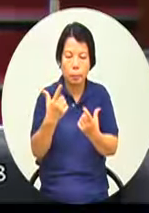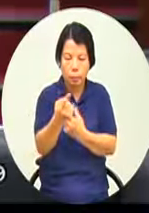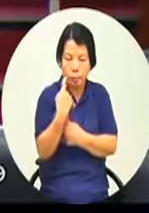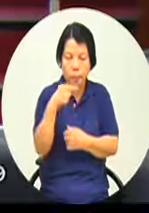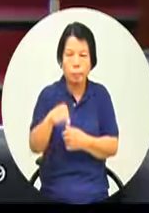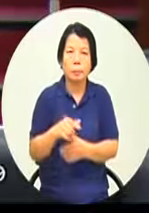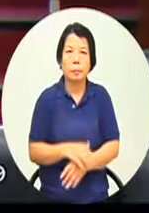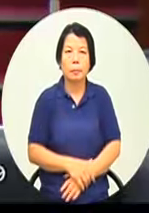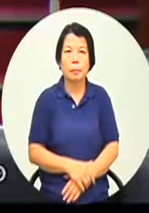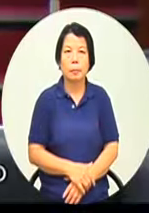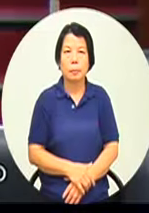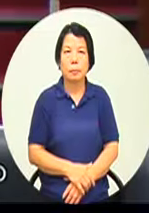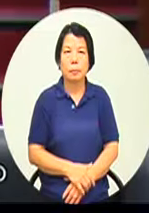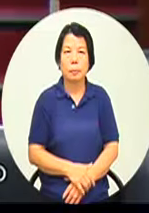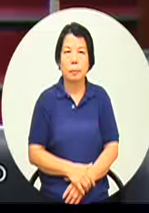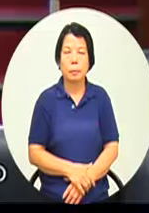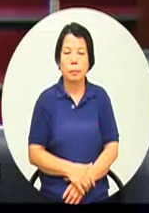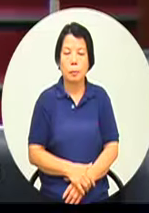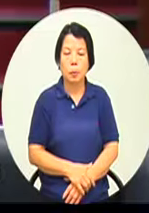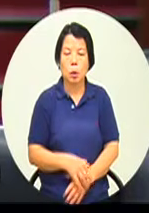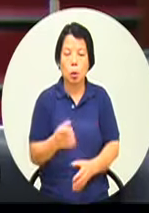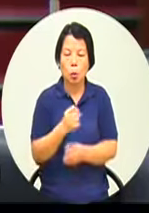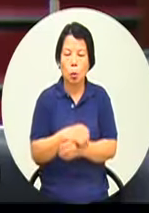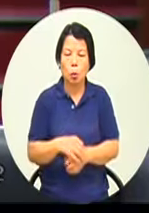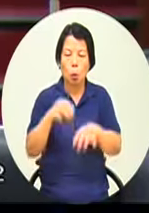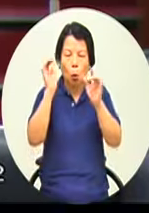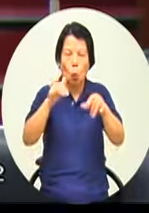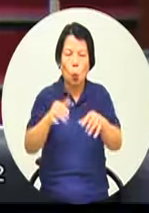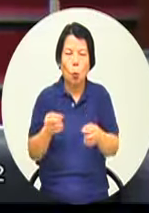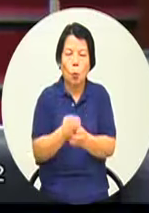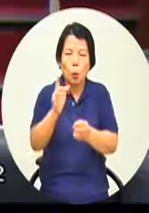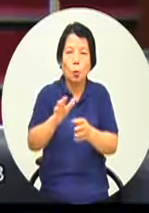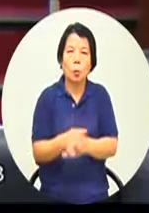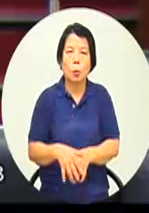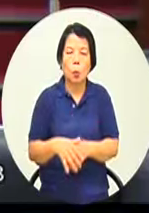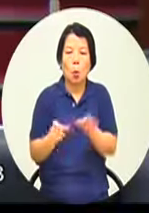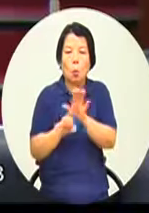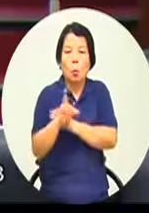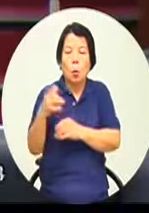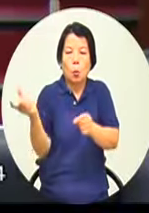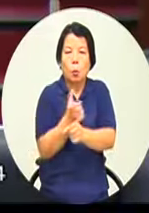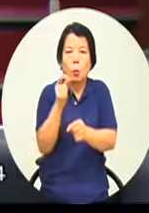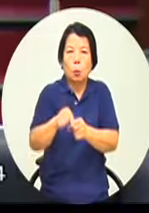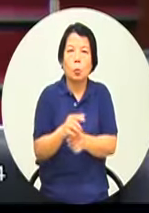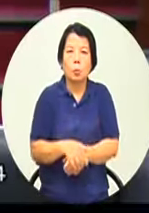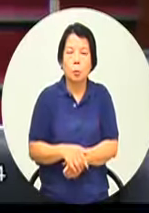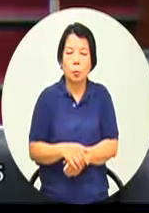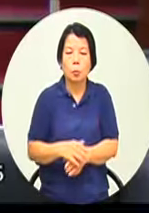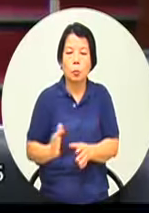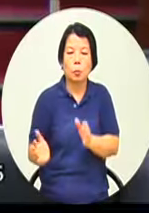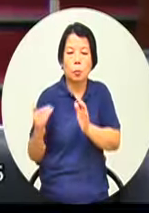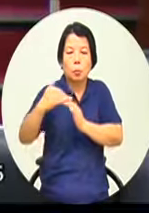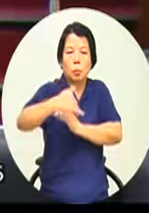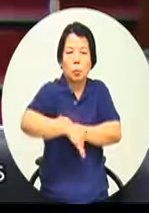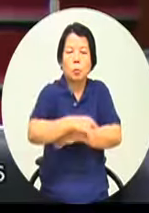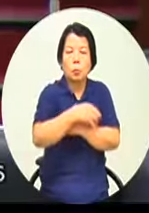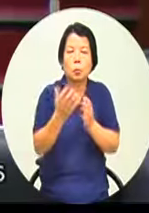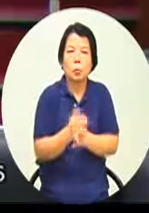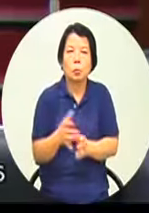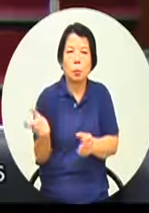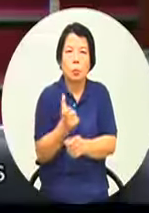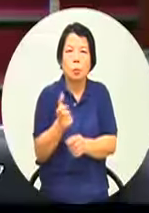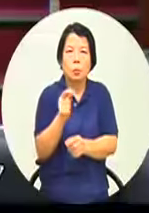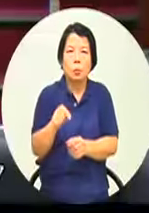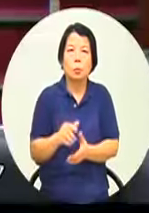错。暴潮，莫兰蒂的风力，这个大家知道，暴潮怎么来？就是风暴潮嘛，风扬